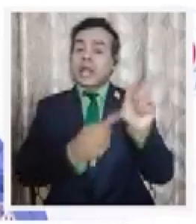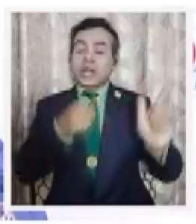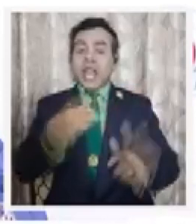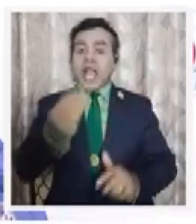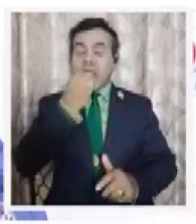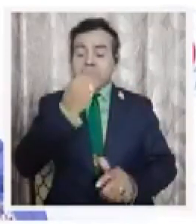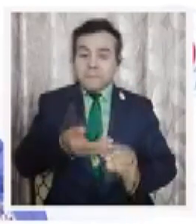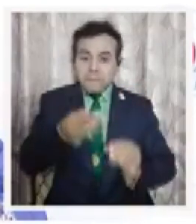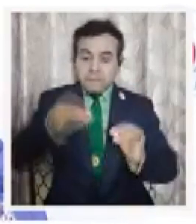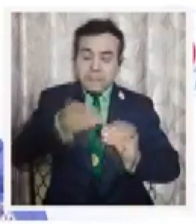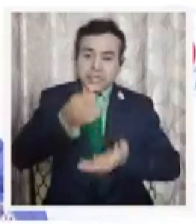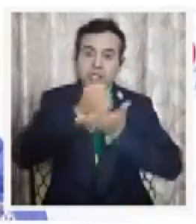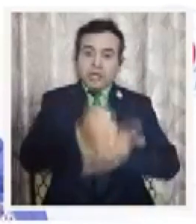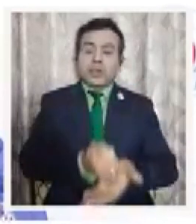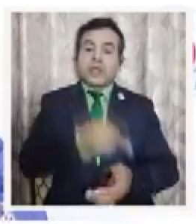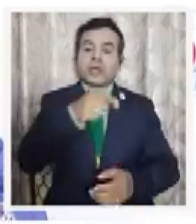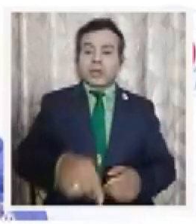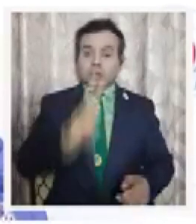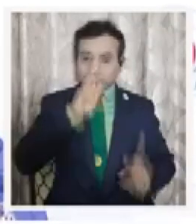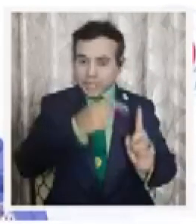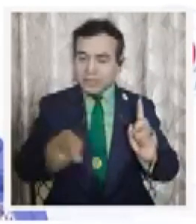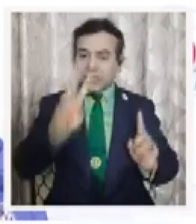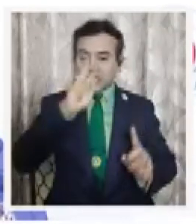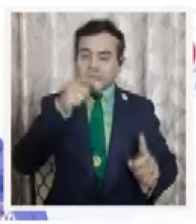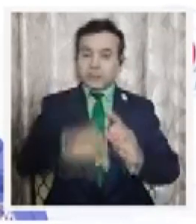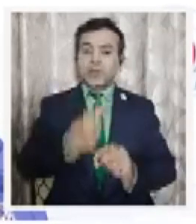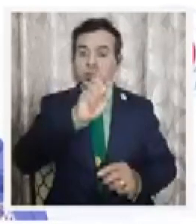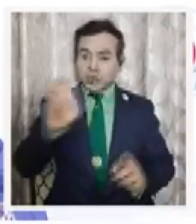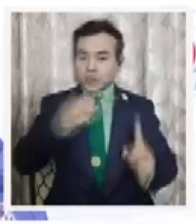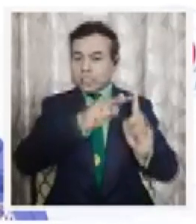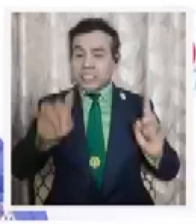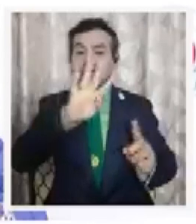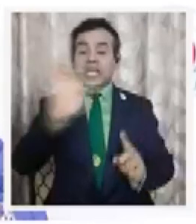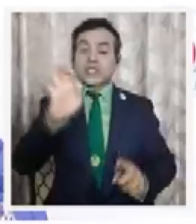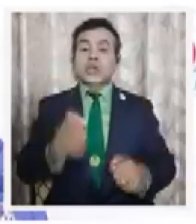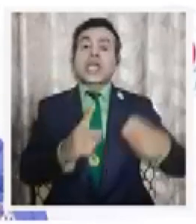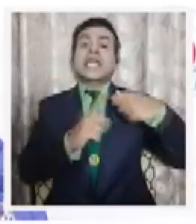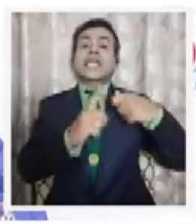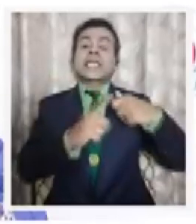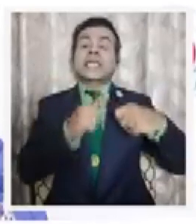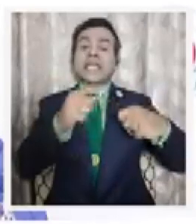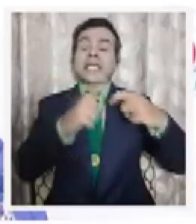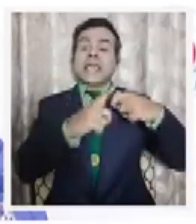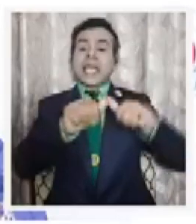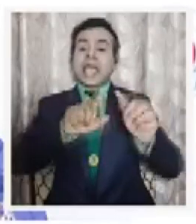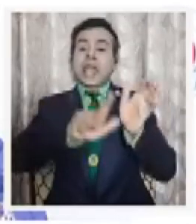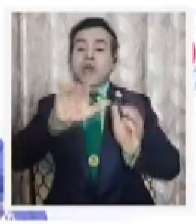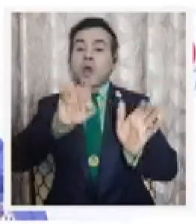বেশি দরকার গর্ভবতী মায়ের। দ্বিতীয় 3 মাসের সময়ে 200 থেকে 400 ক্যালোরি